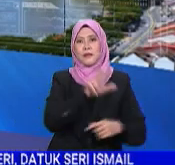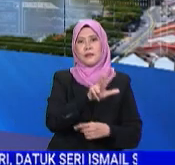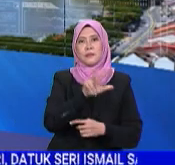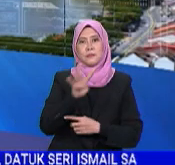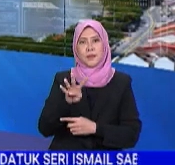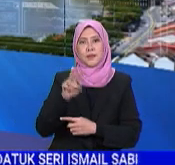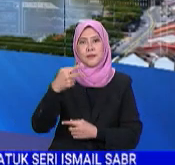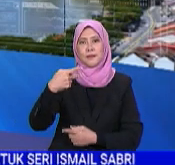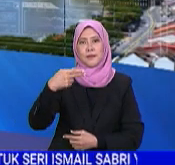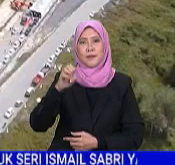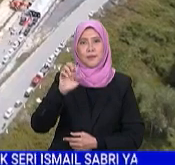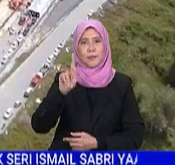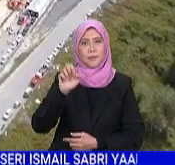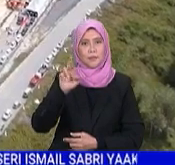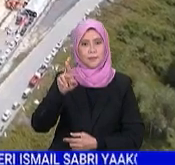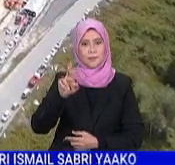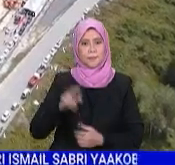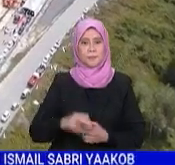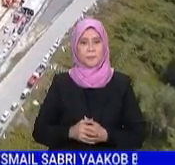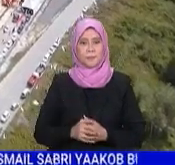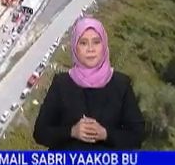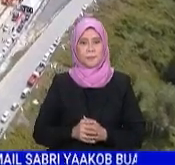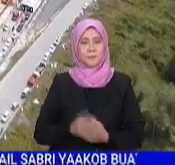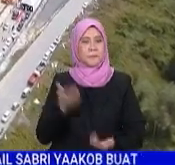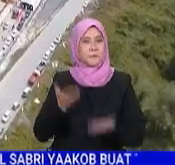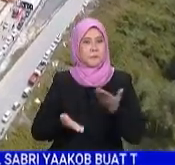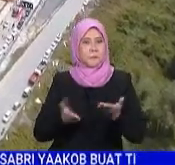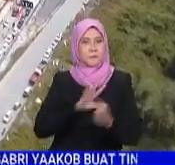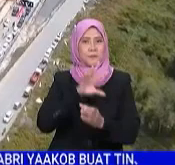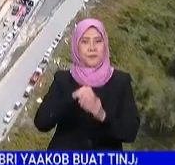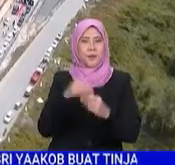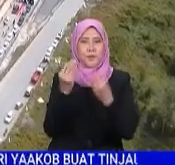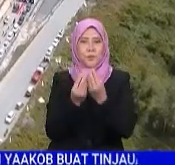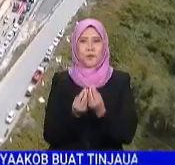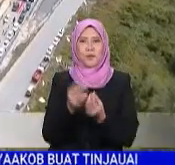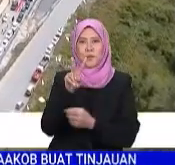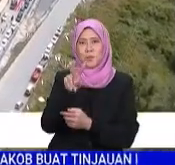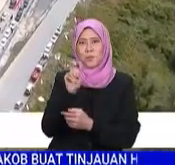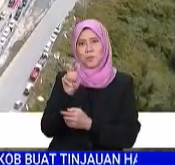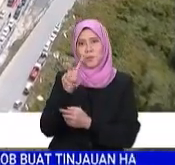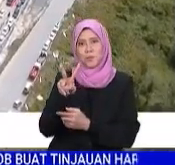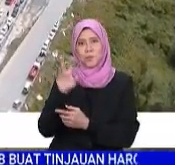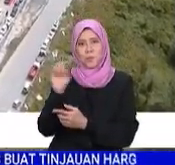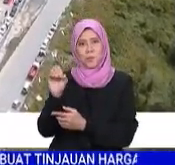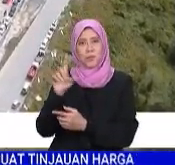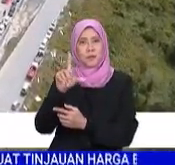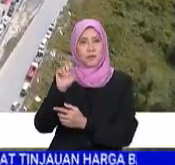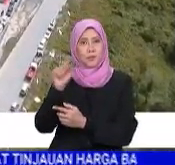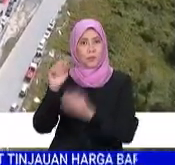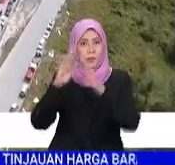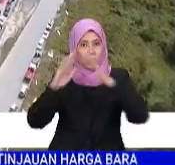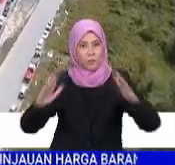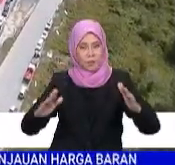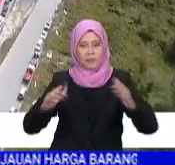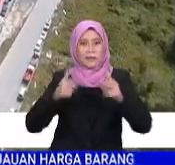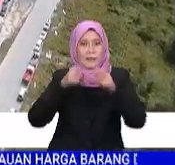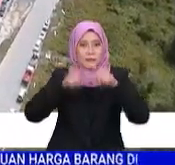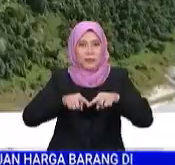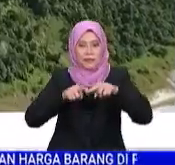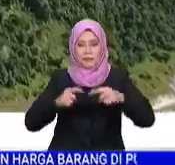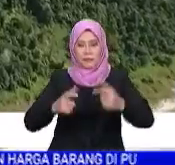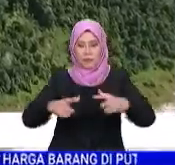hektar Oh iya dijangkau melibatkan sejumlah 224 kediaman dengan keluasan tanah